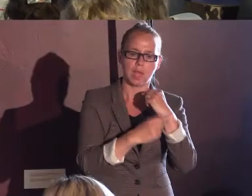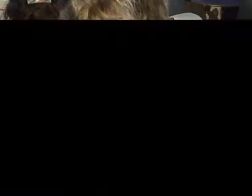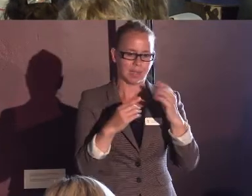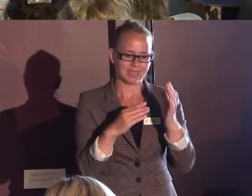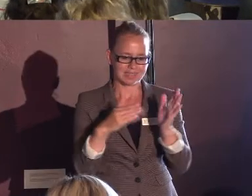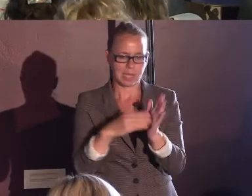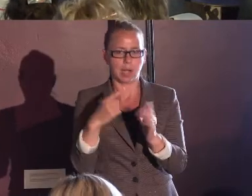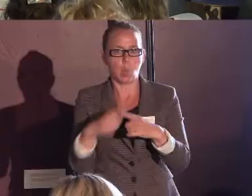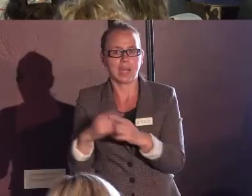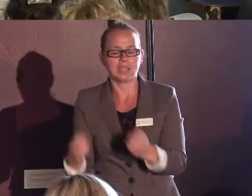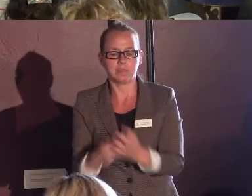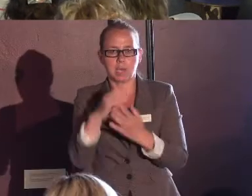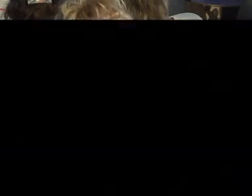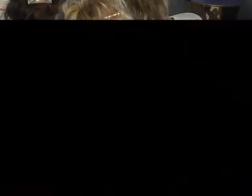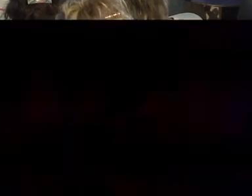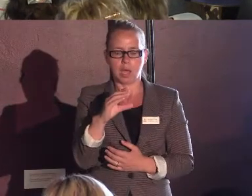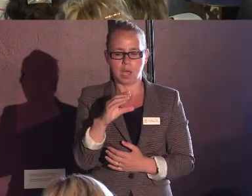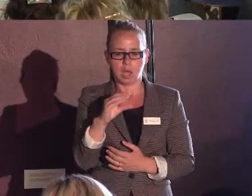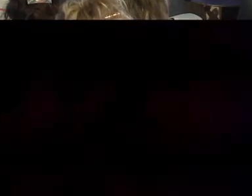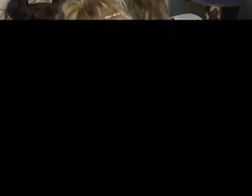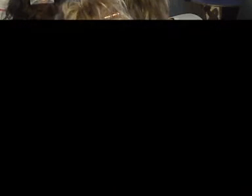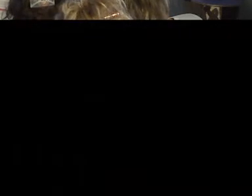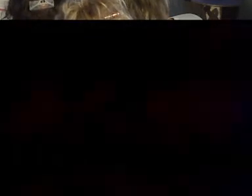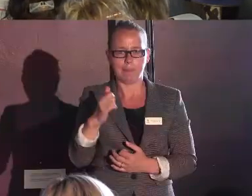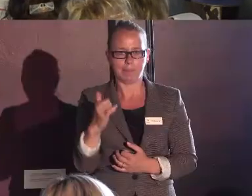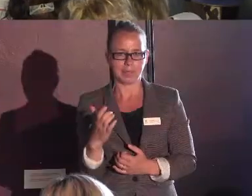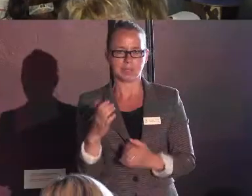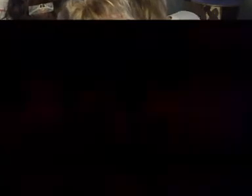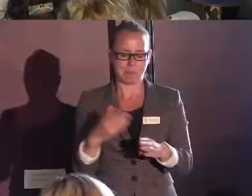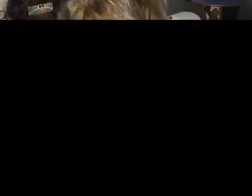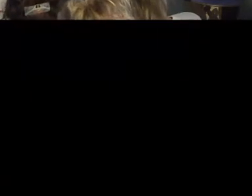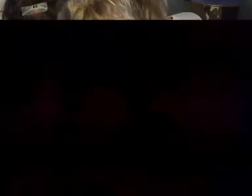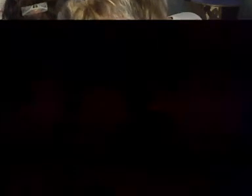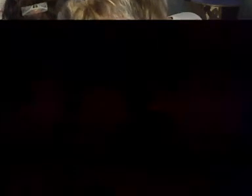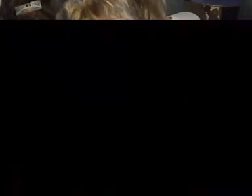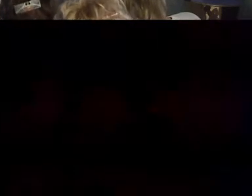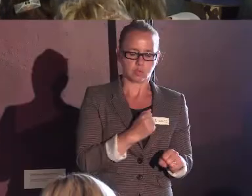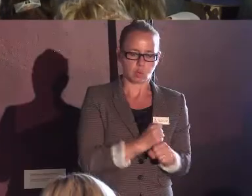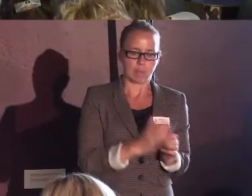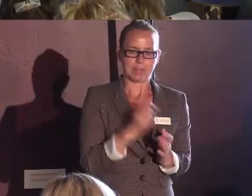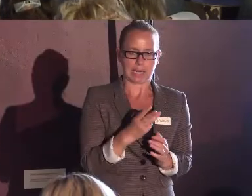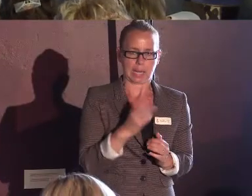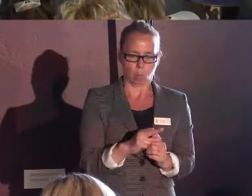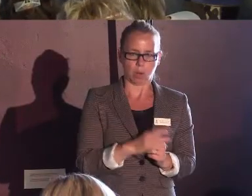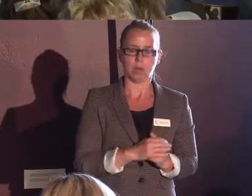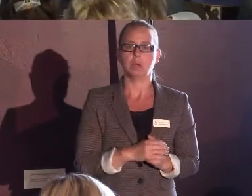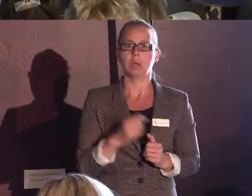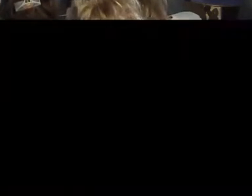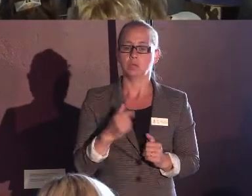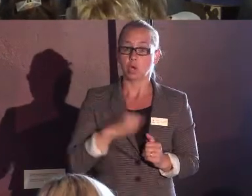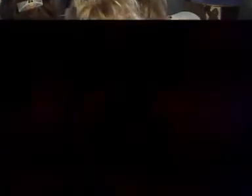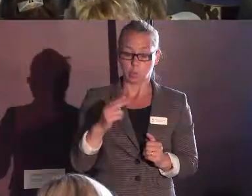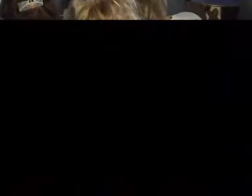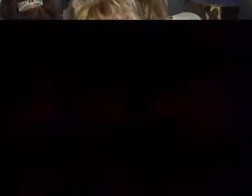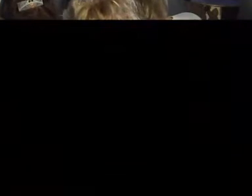spel. Arabic är det förtecknet som vi hade till den här som vi har gjort i 3 år. Jag befinner mig i